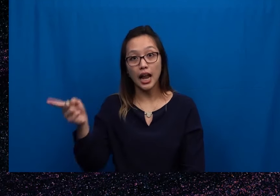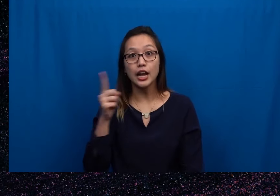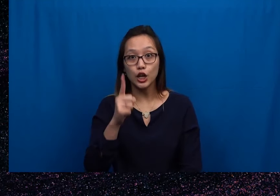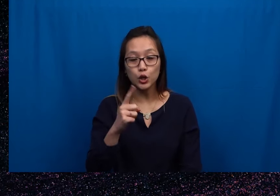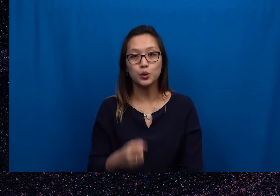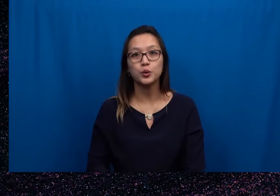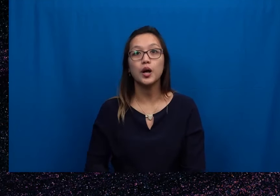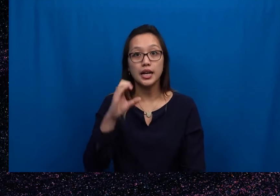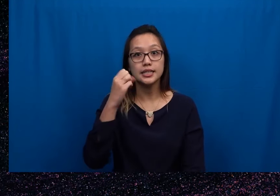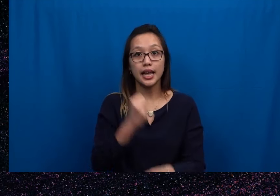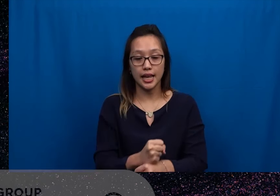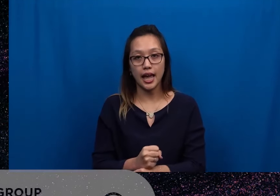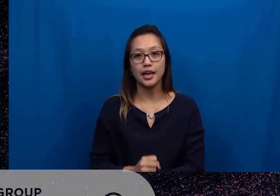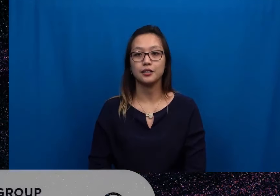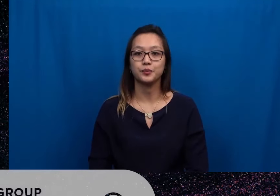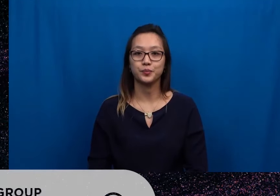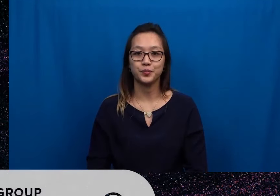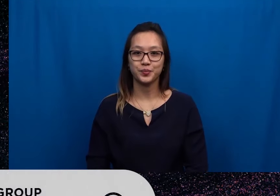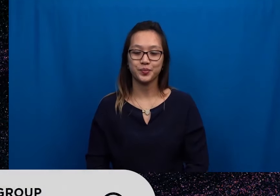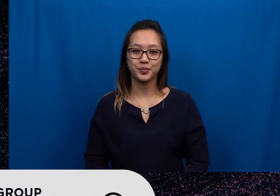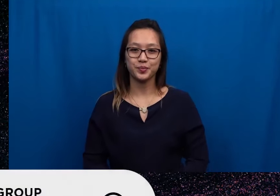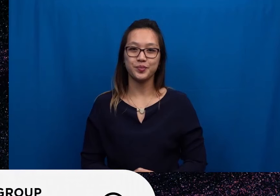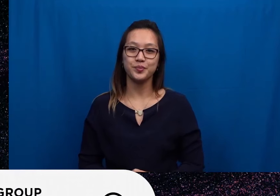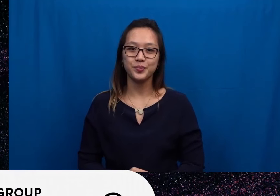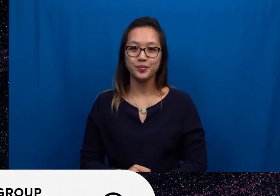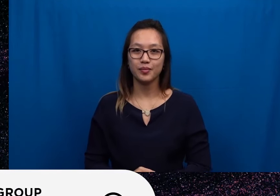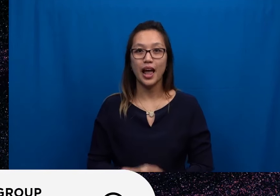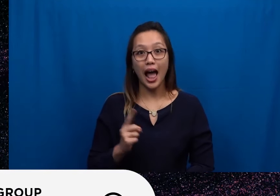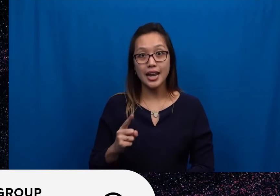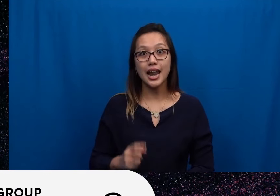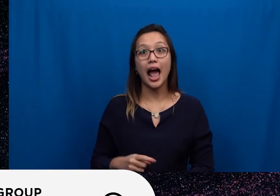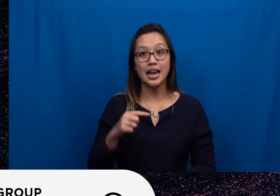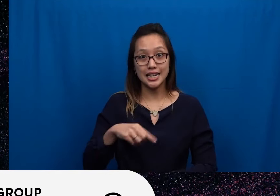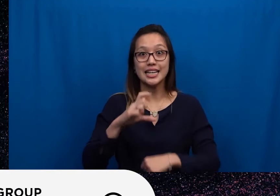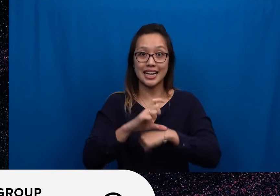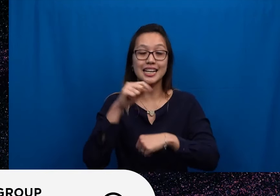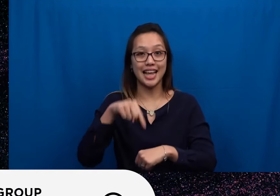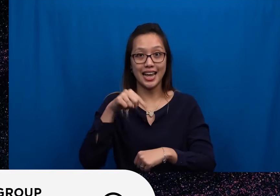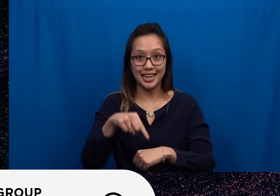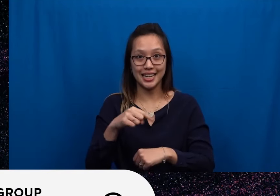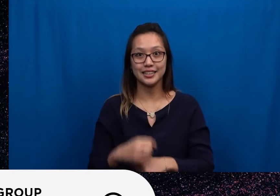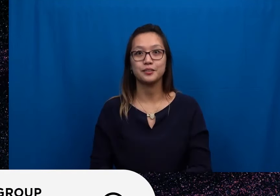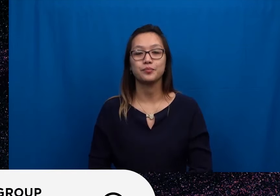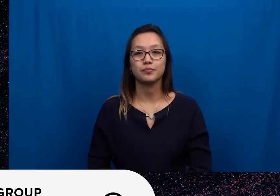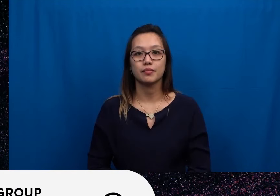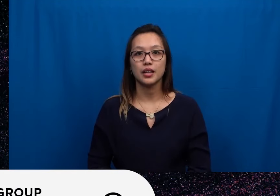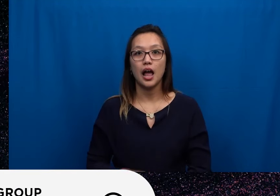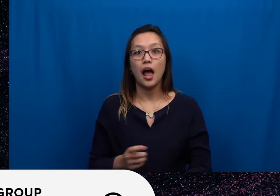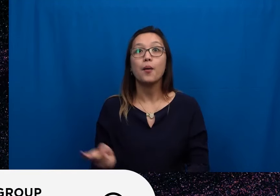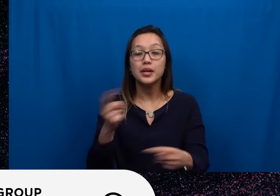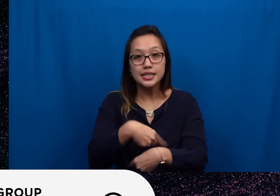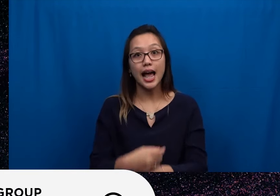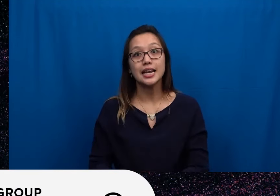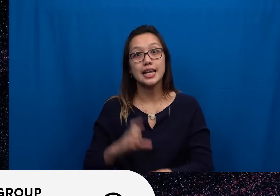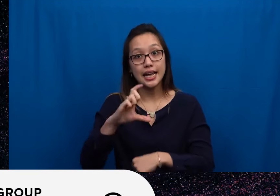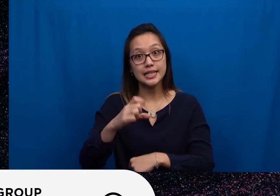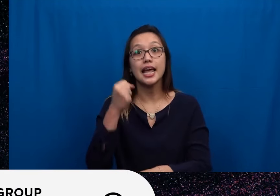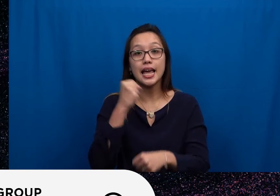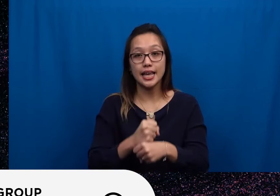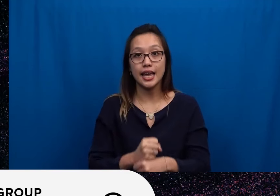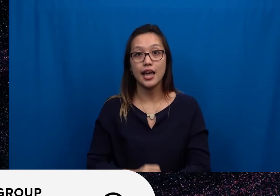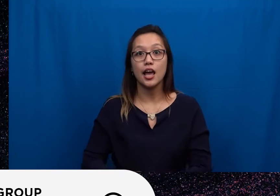CG atau Connect Group atau kelompok sel, kelompok kecil yang ada di Gereja Muar Sharon juga menjadi CG online. Bagi Anda member CG, Anda